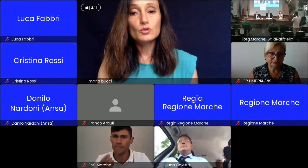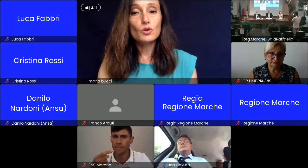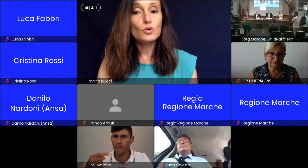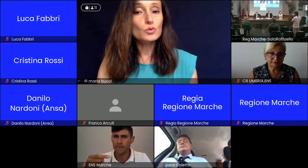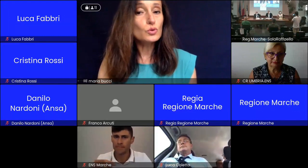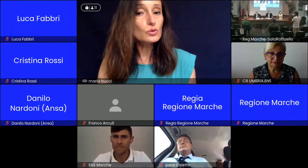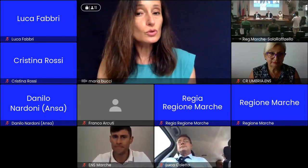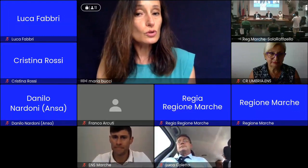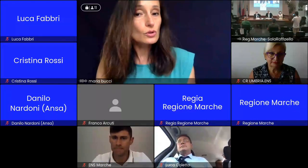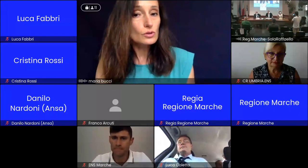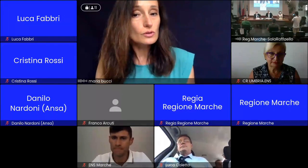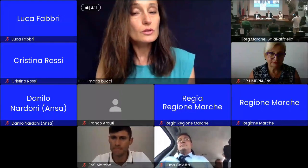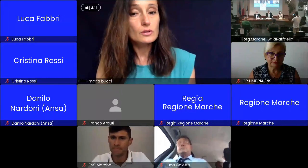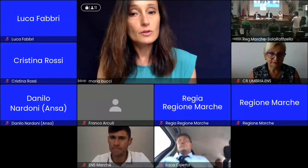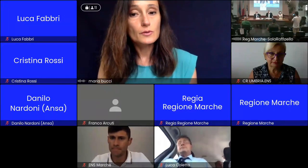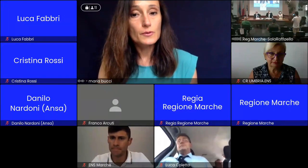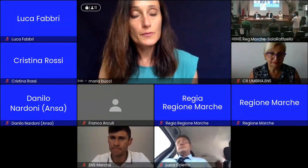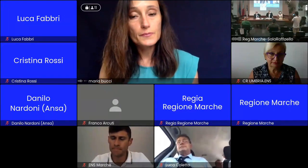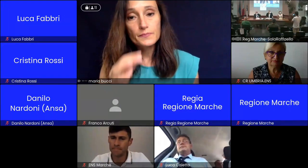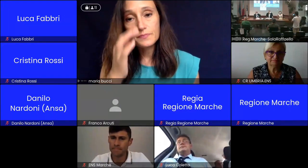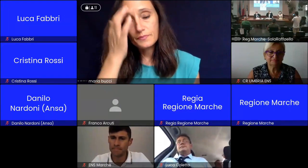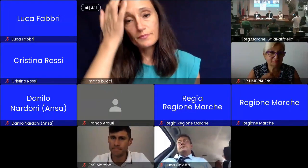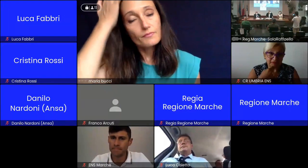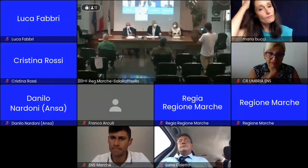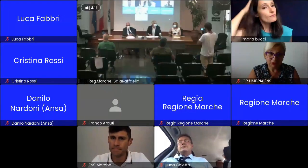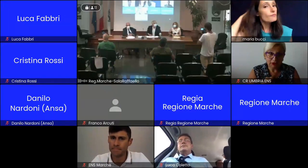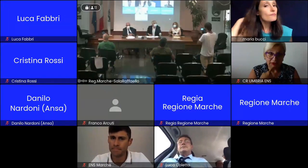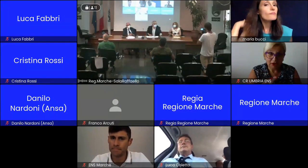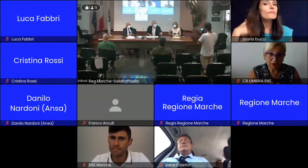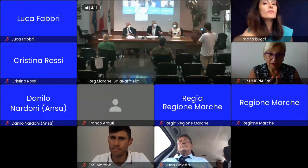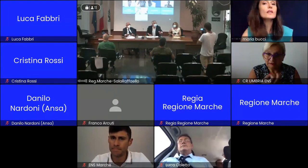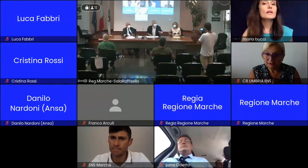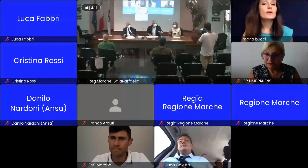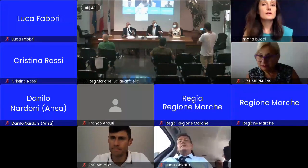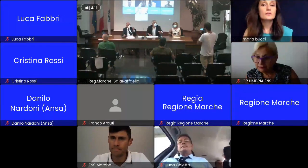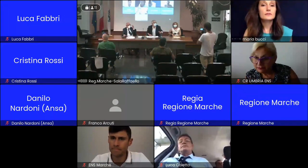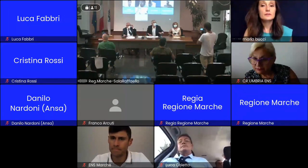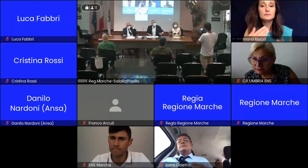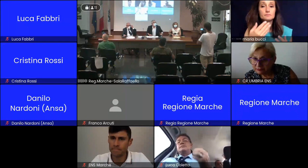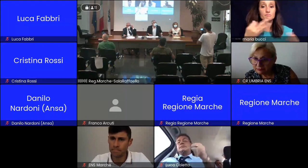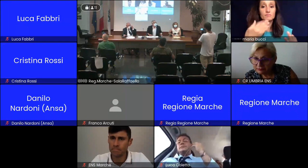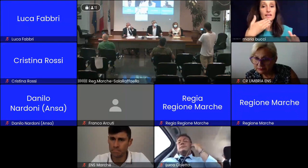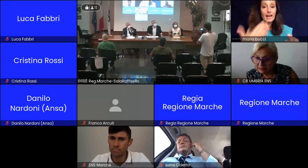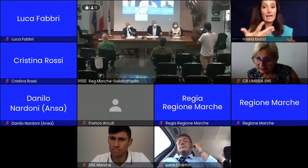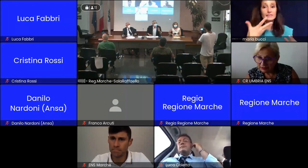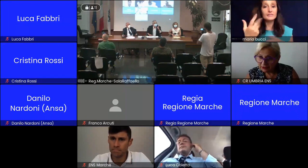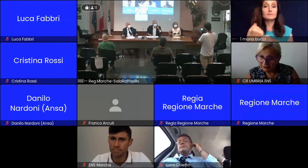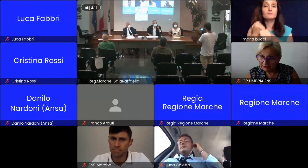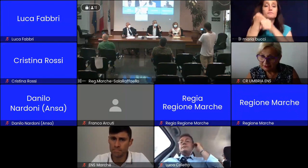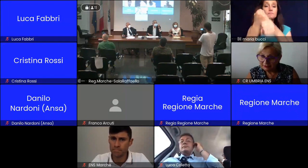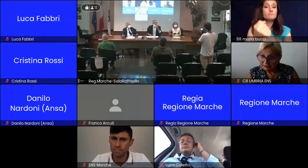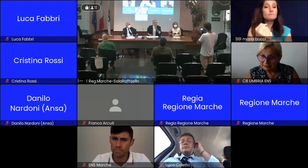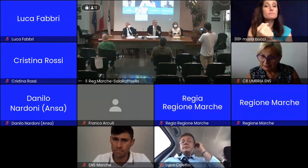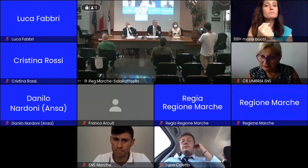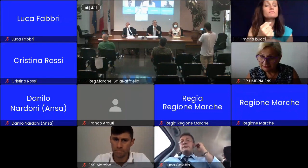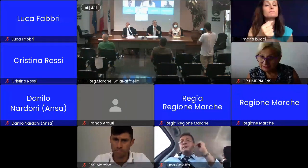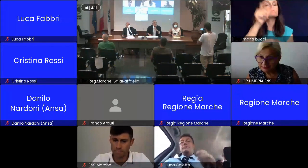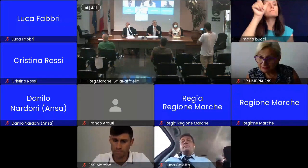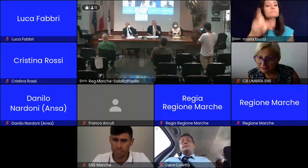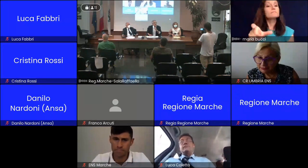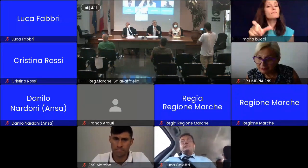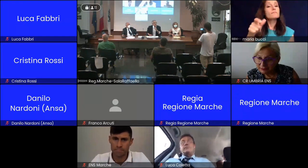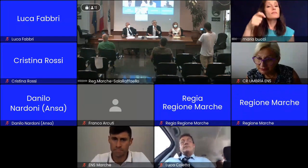Io ho detto Bene, tutto. grazie. Adesso passiamo la parola Hola, hola,